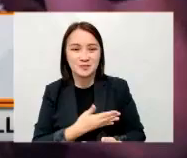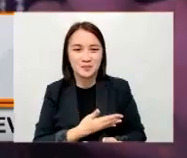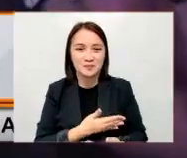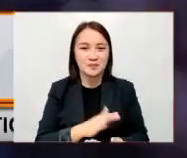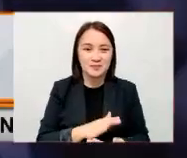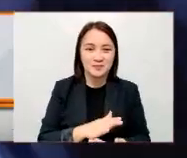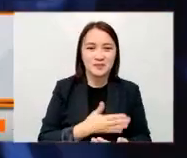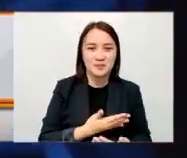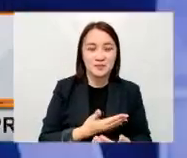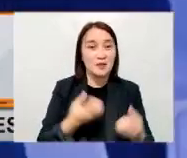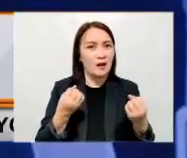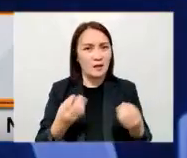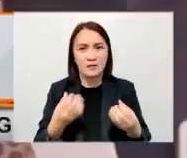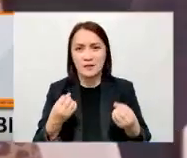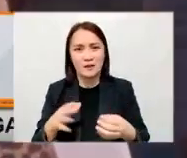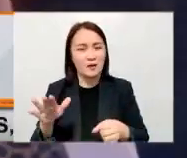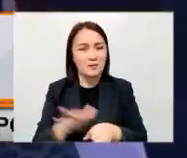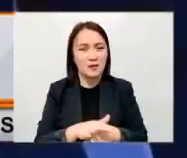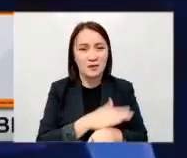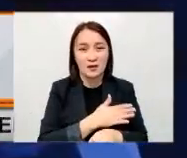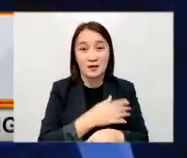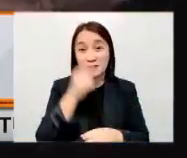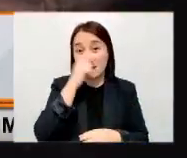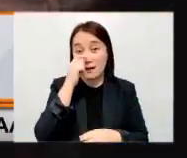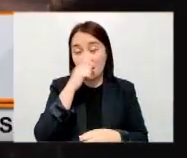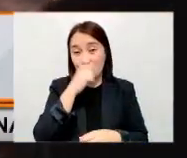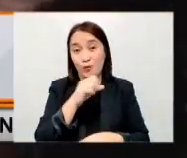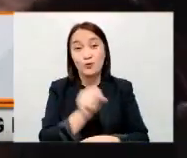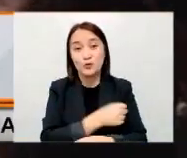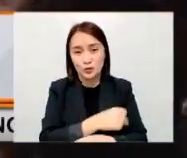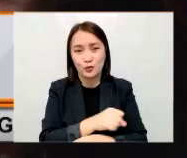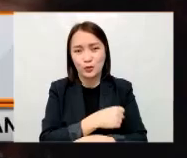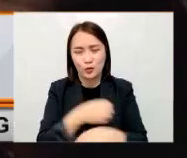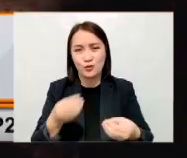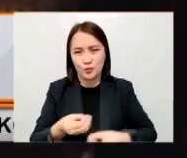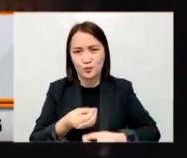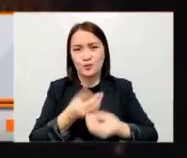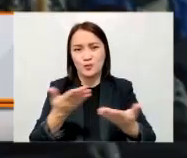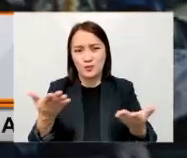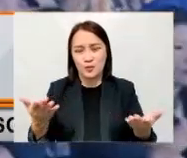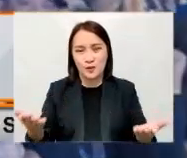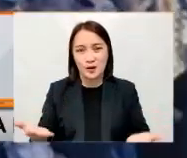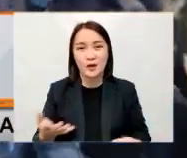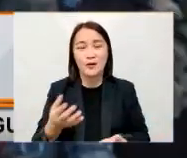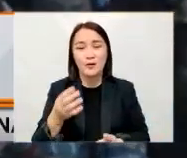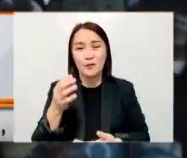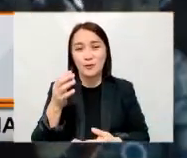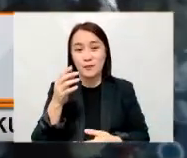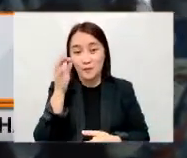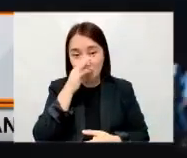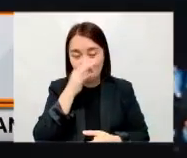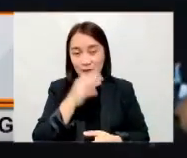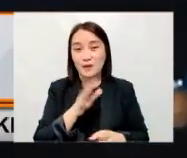Bentang-bentang Tagalog song na yan na inilabas ni Bruno Mars. Bilang pasalamat yan sa kanyang Pinoy fans kasunod ng matagumpay na